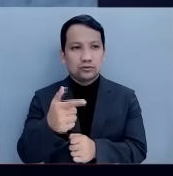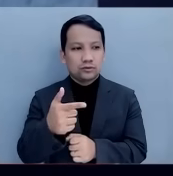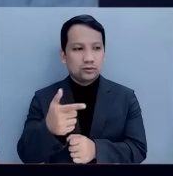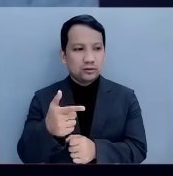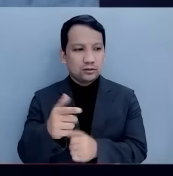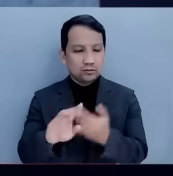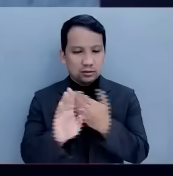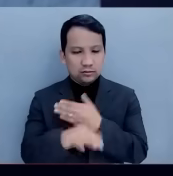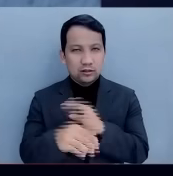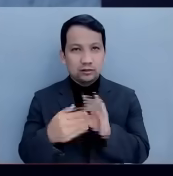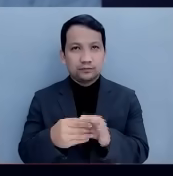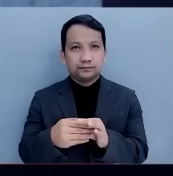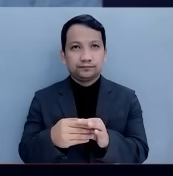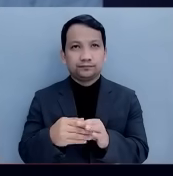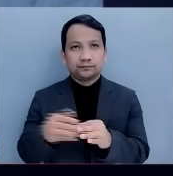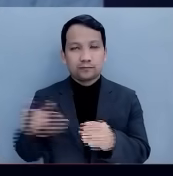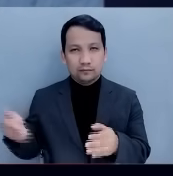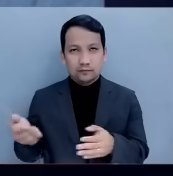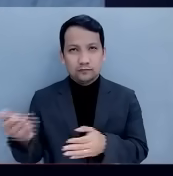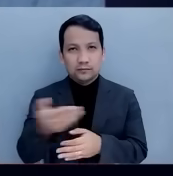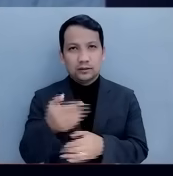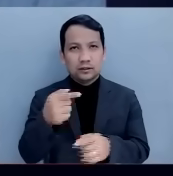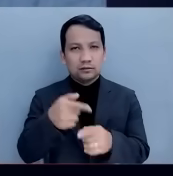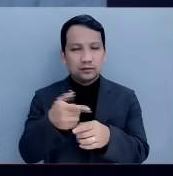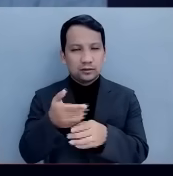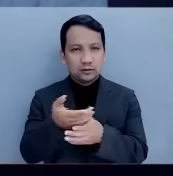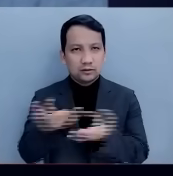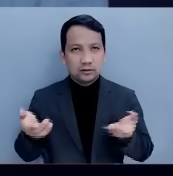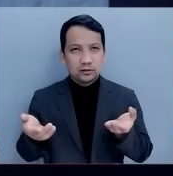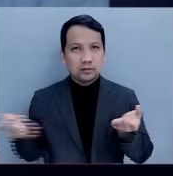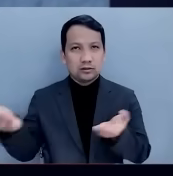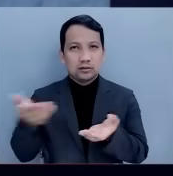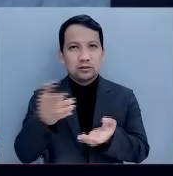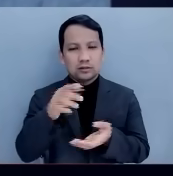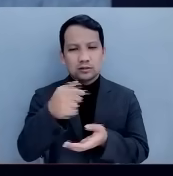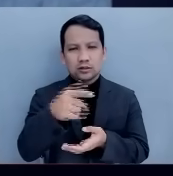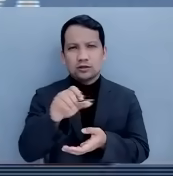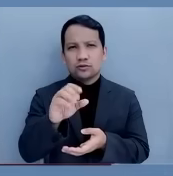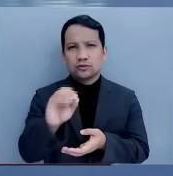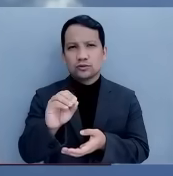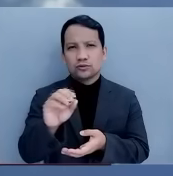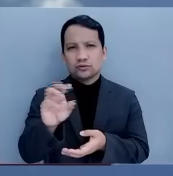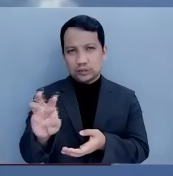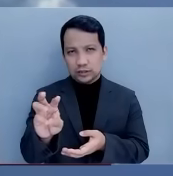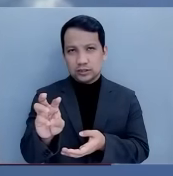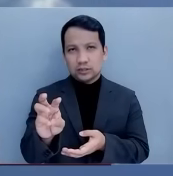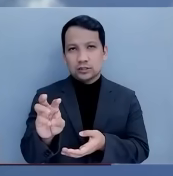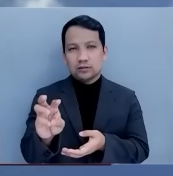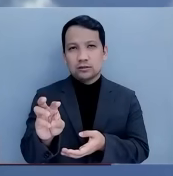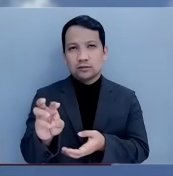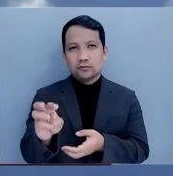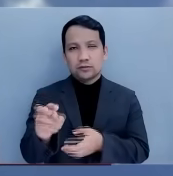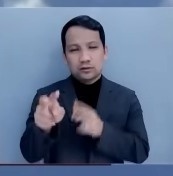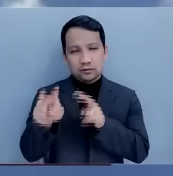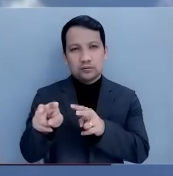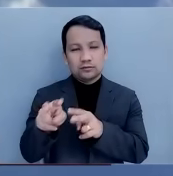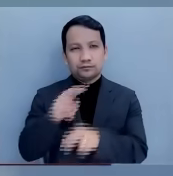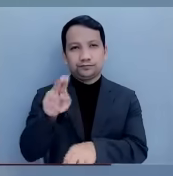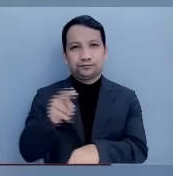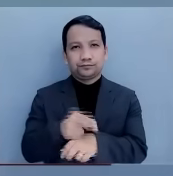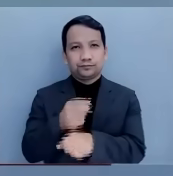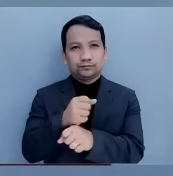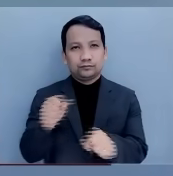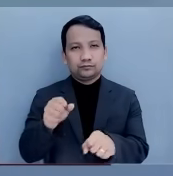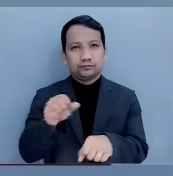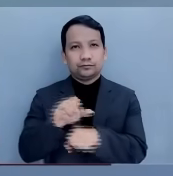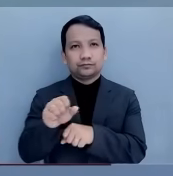kababalik lang daw sa mainland China ng isa pang barko na Changyang Hong 06. Tinututukan naman ng National Security